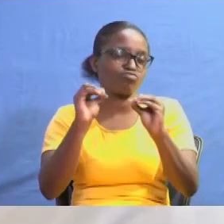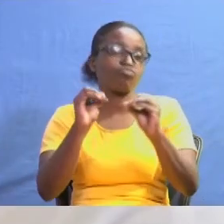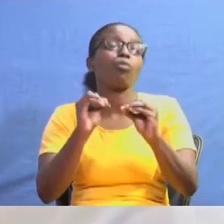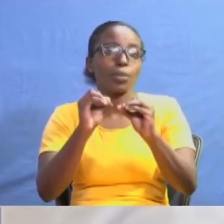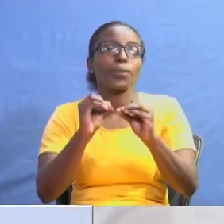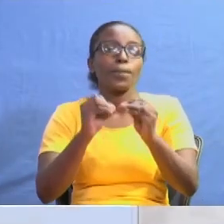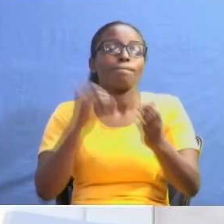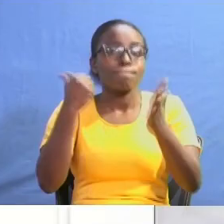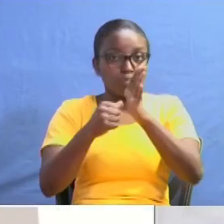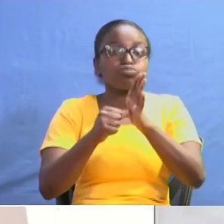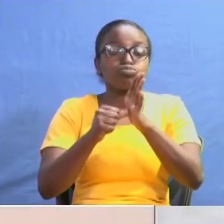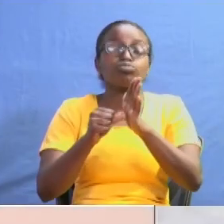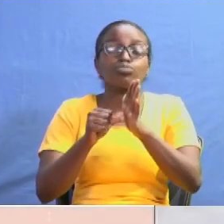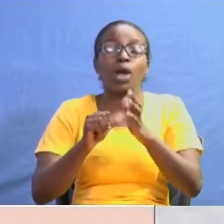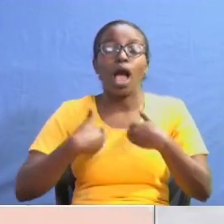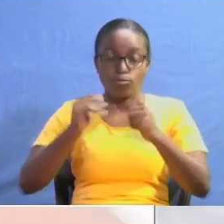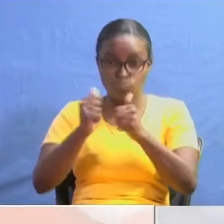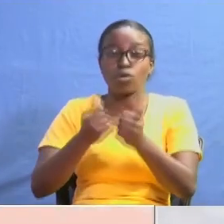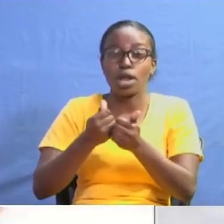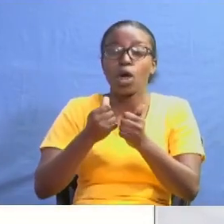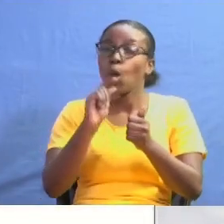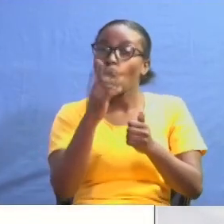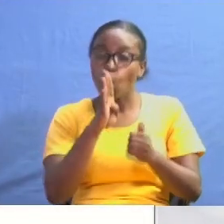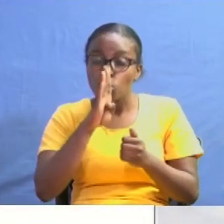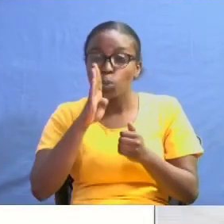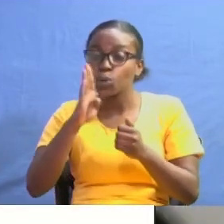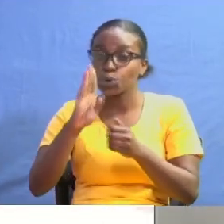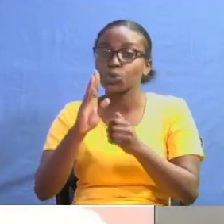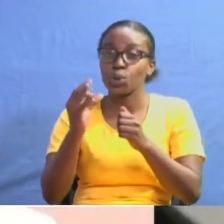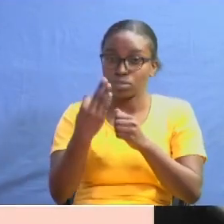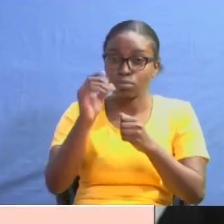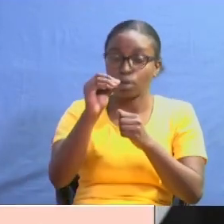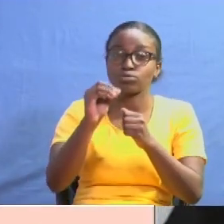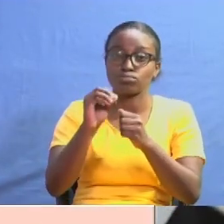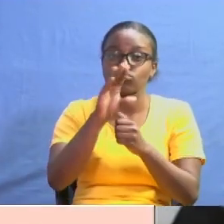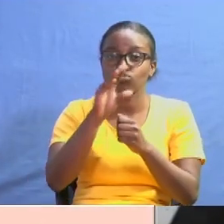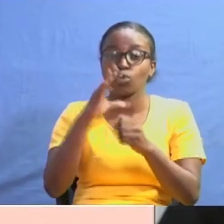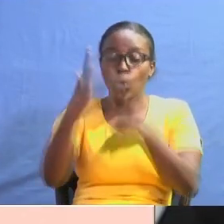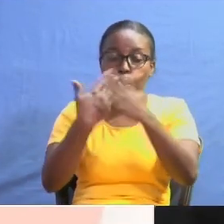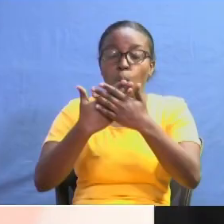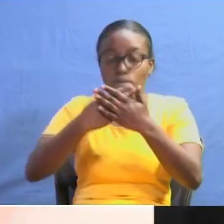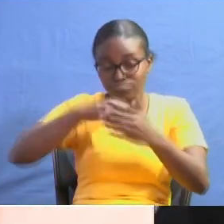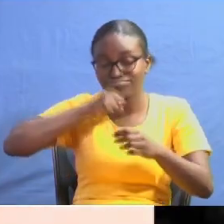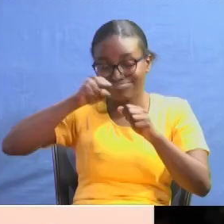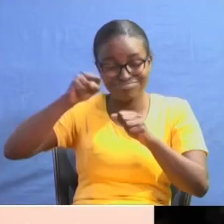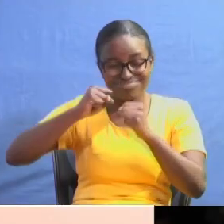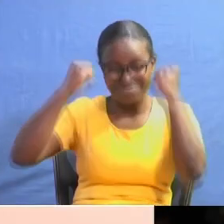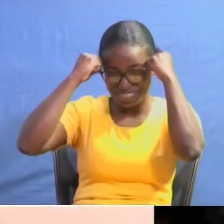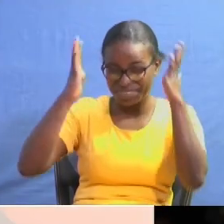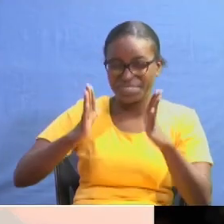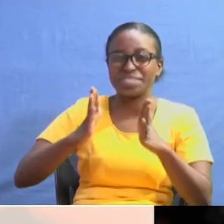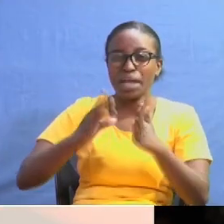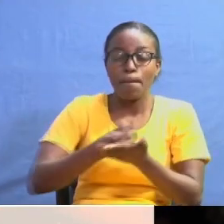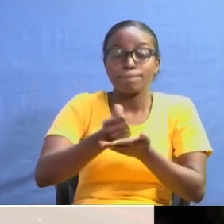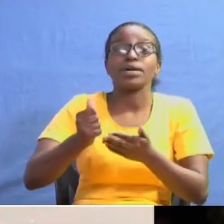wa awali uliokuwa ukitoa mkopo wa 80% kwa wanafunzi wote. We need a funding model that is